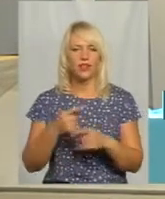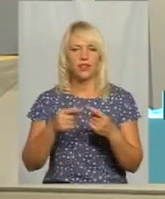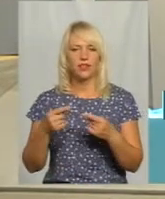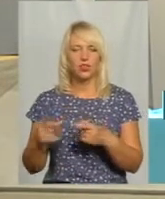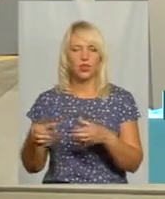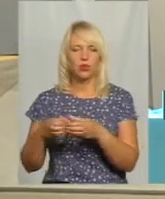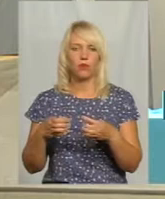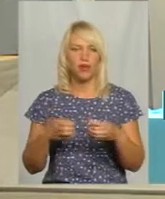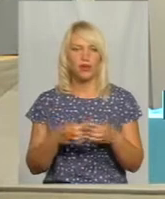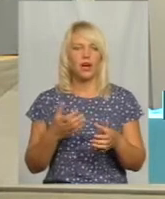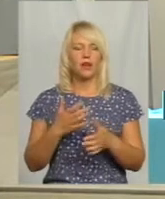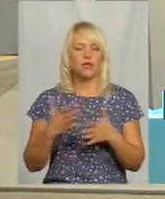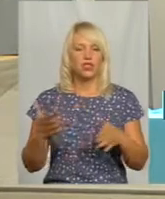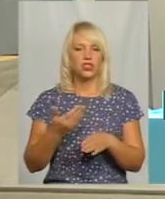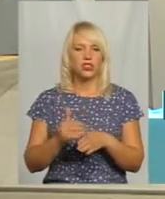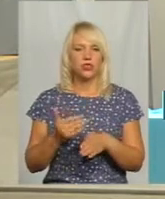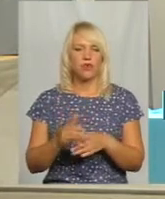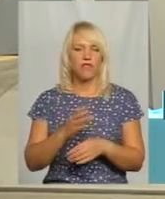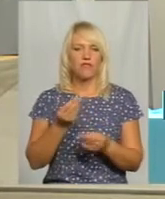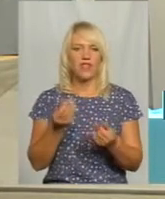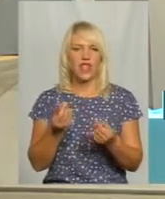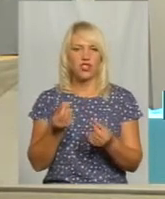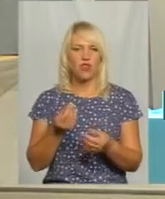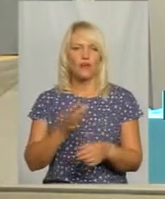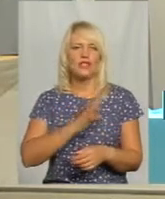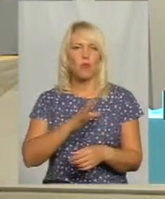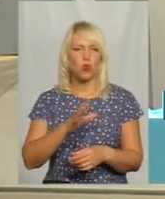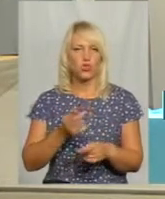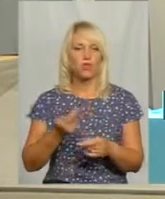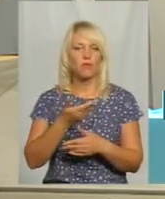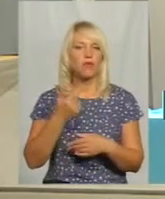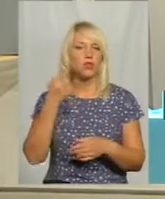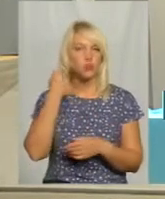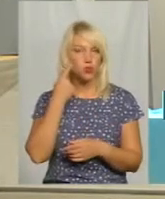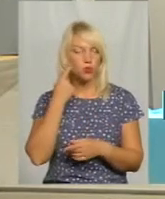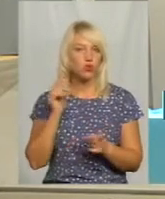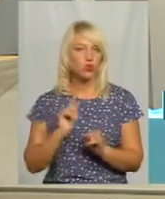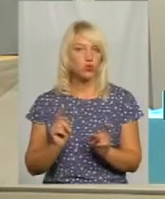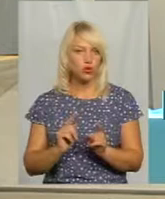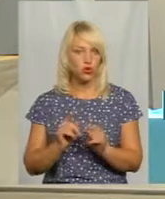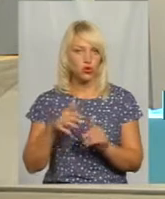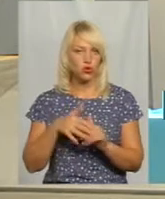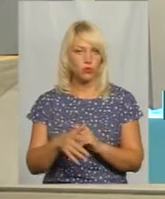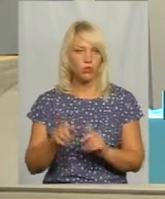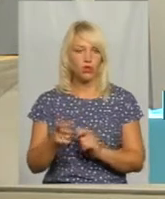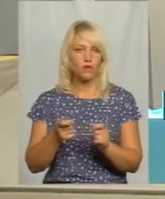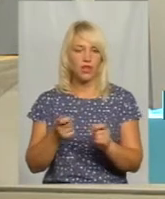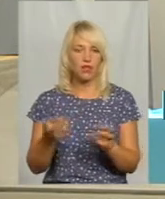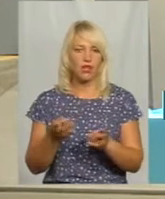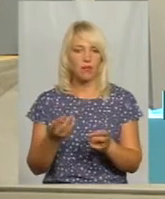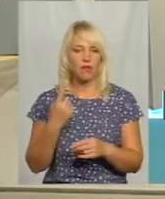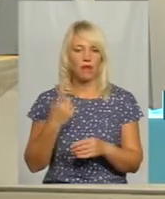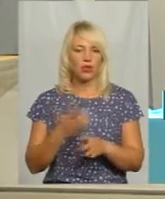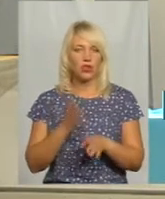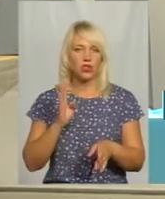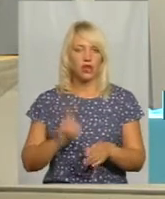вони більш частково фінансово заможніші. Ви бачите, ми чуємо, що зрозуміла влада, що потрібно в першу